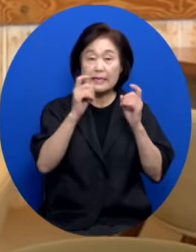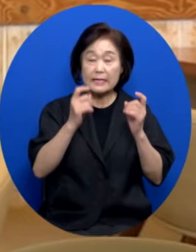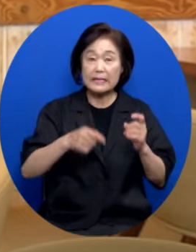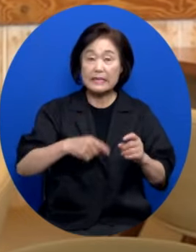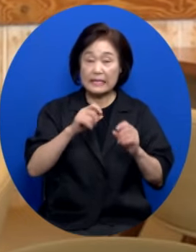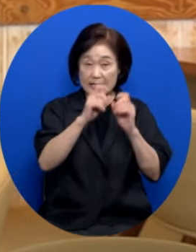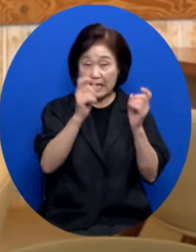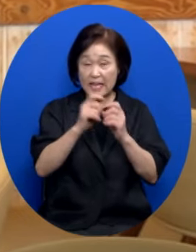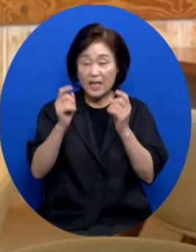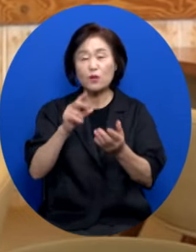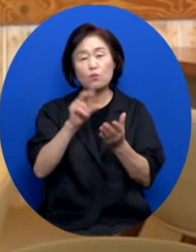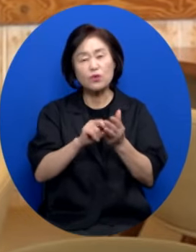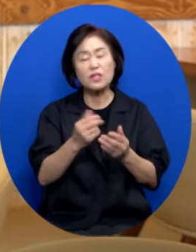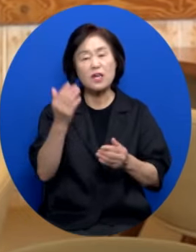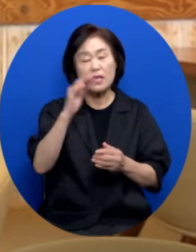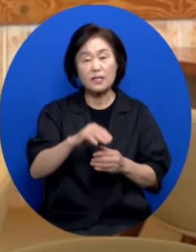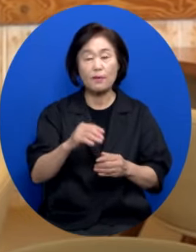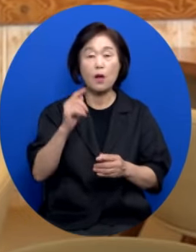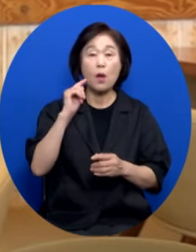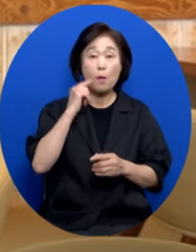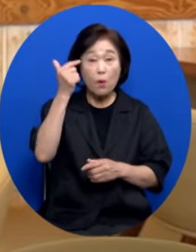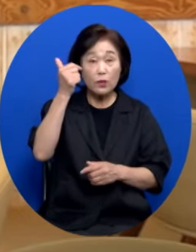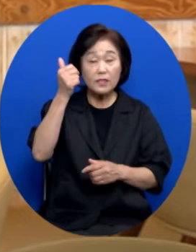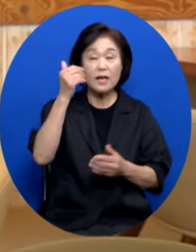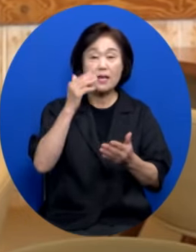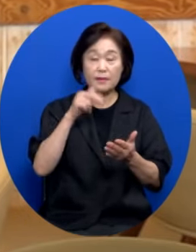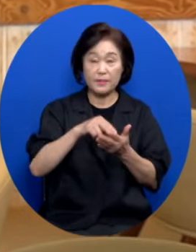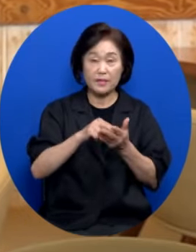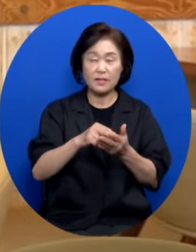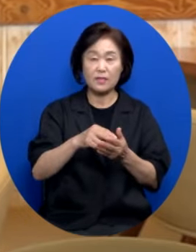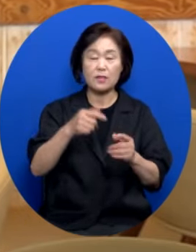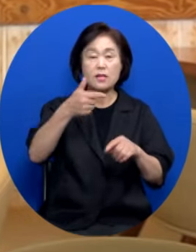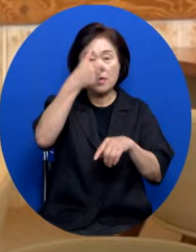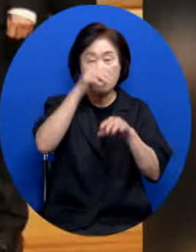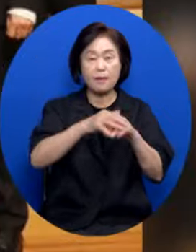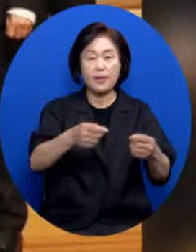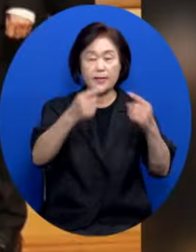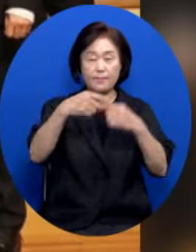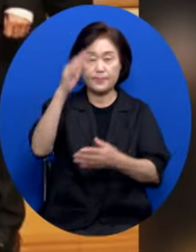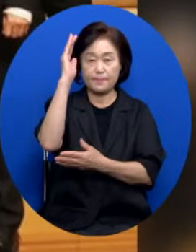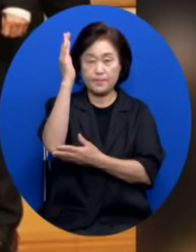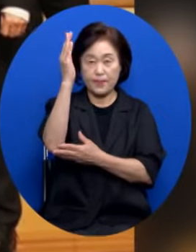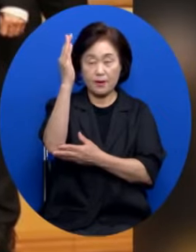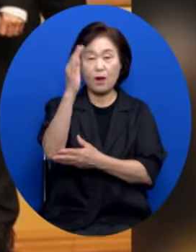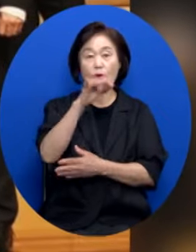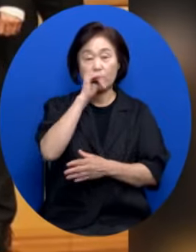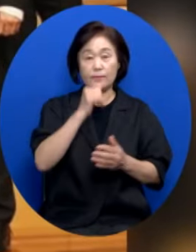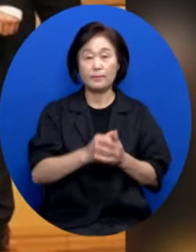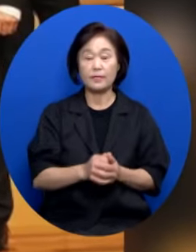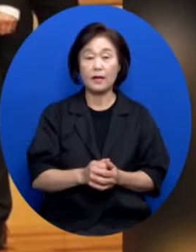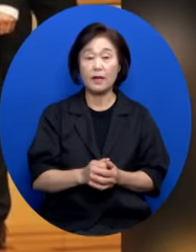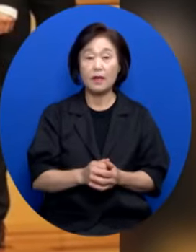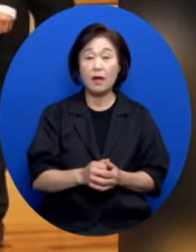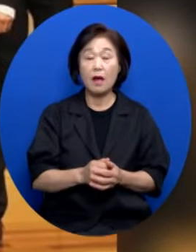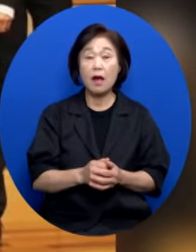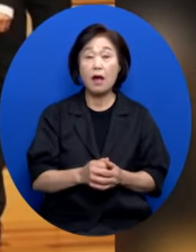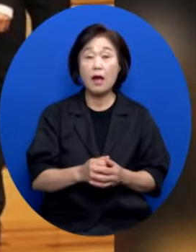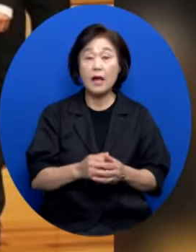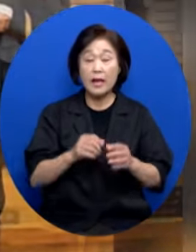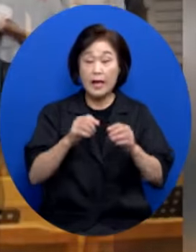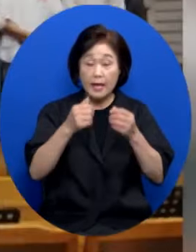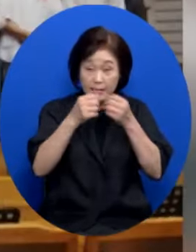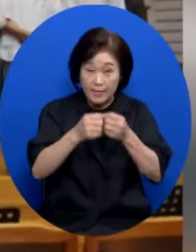예배에 나와야 된다. 이걸 저는 늘 강조하고 있습니다. 목양교회의 저력, 한 발 더 들어가